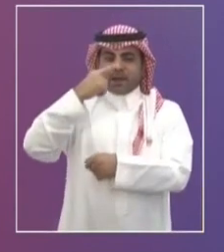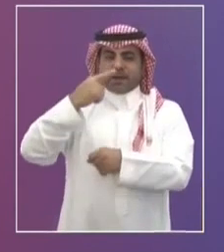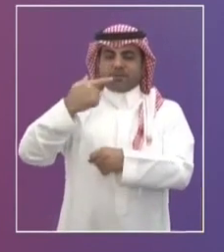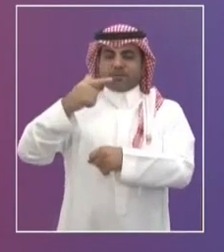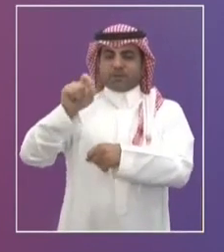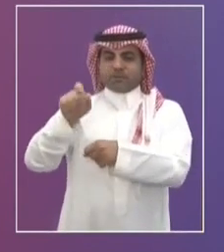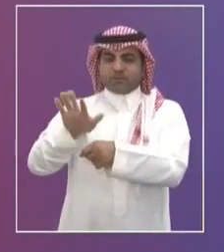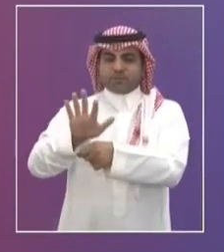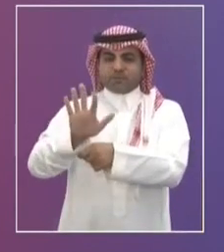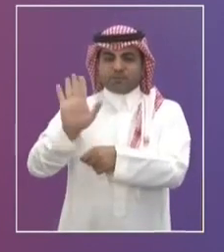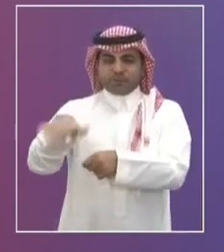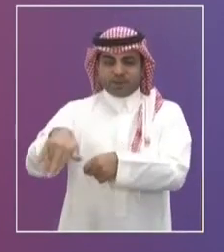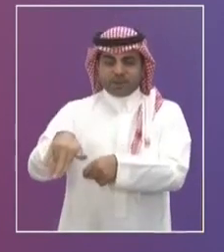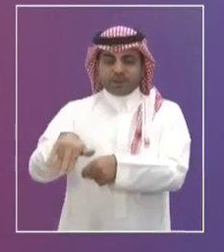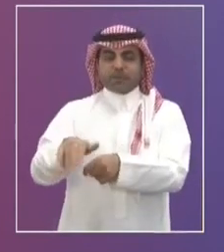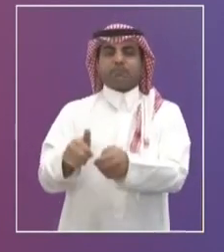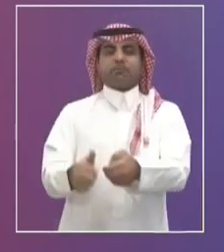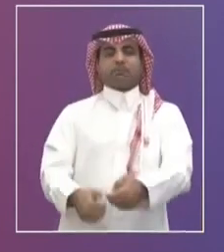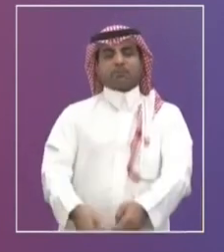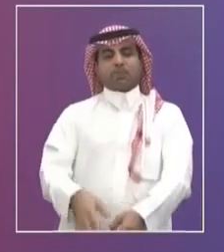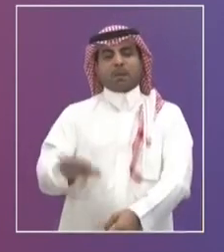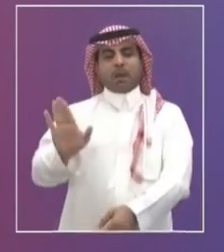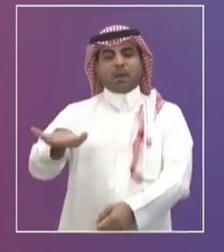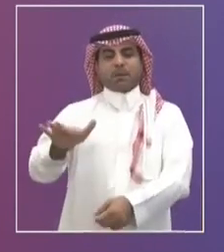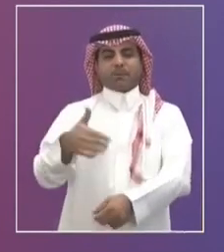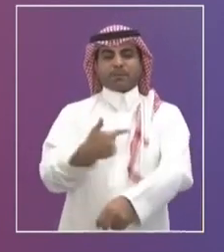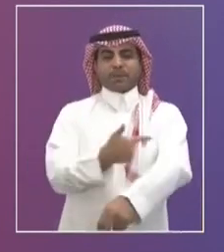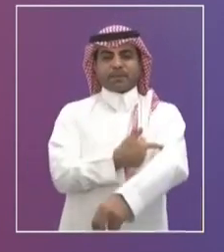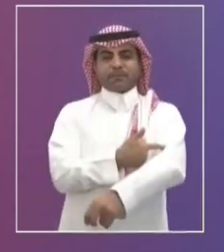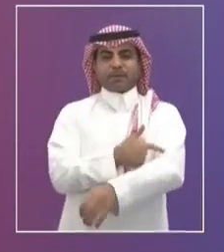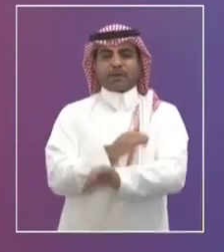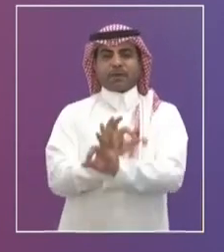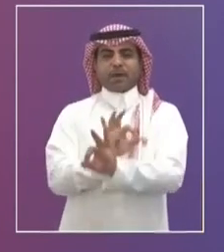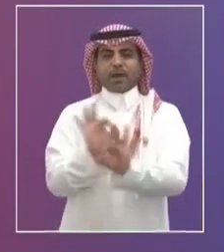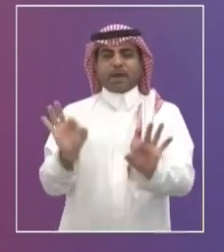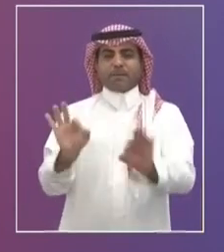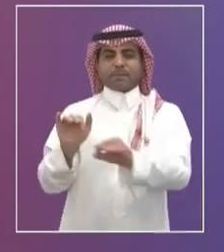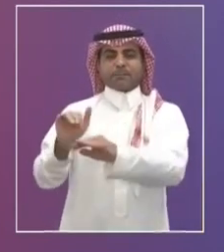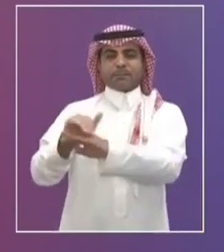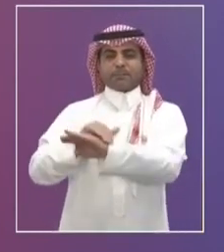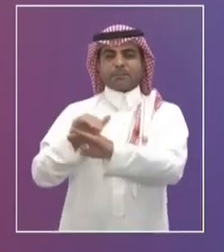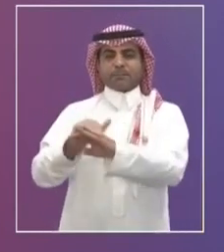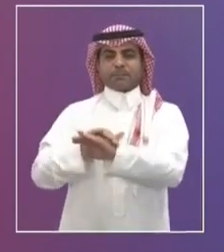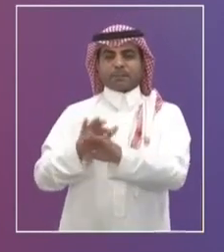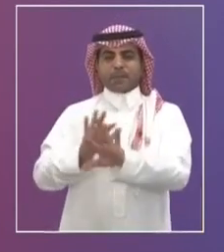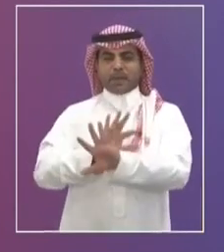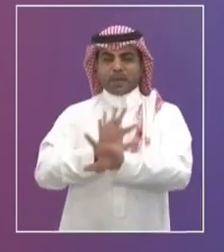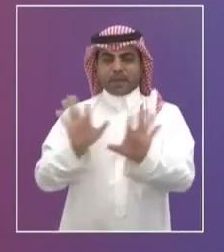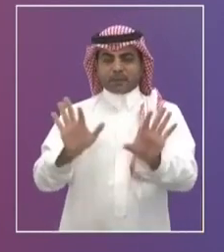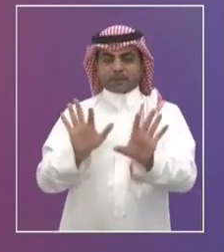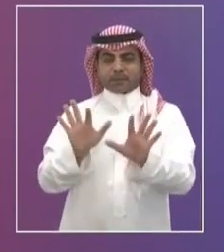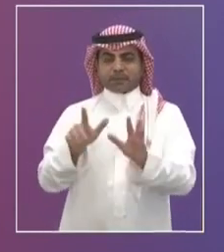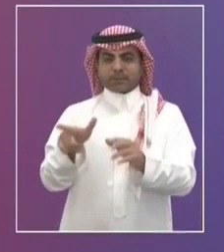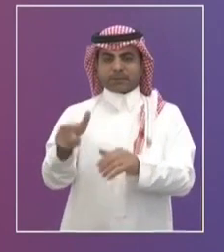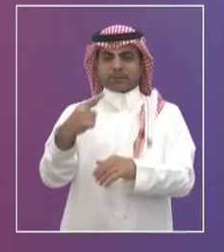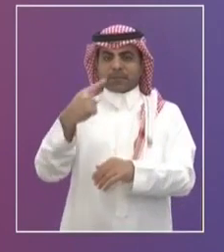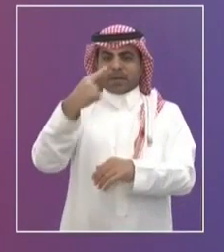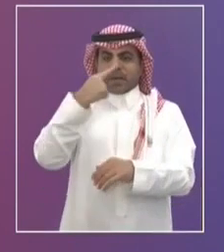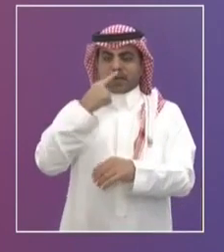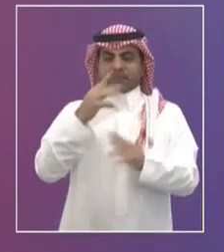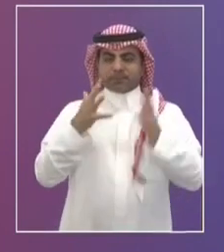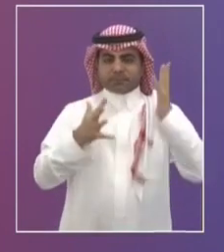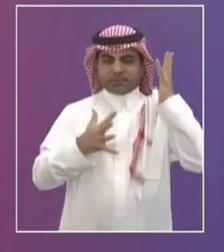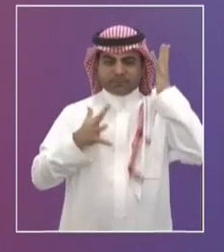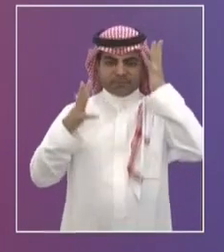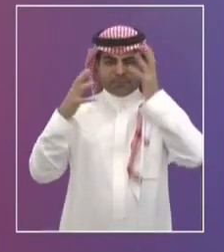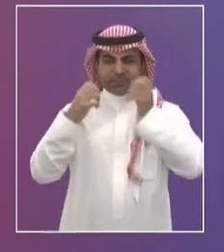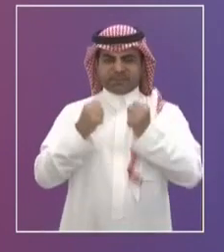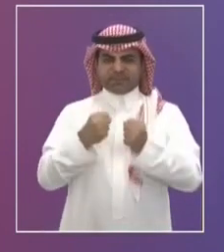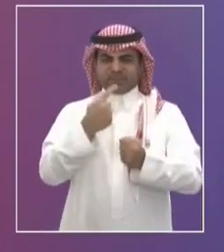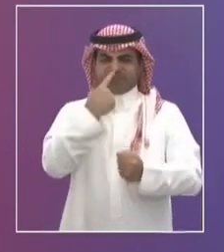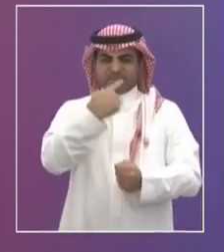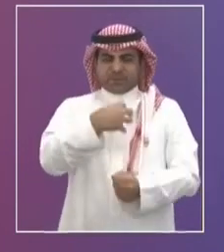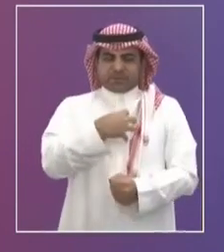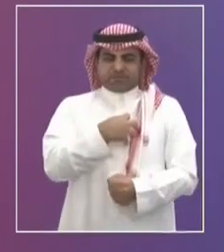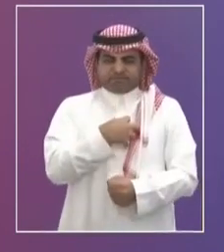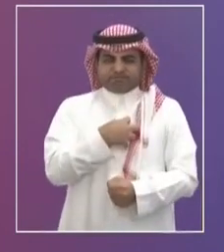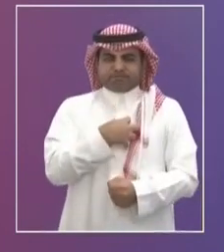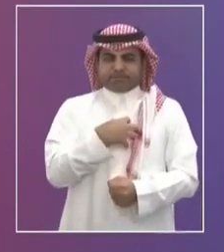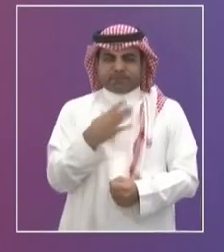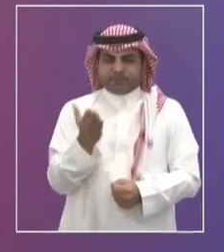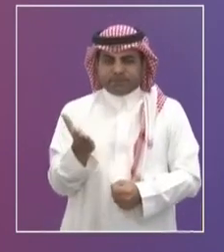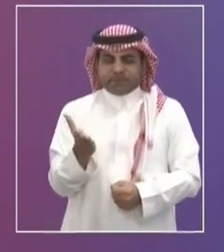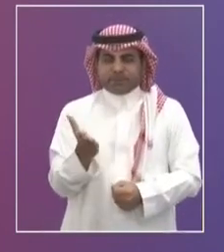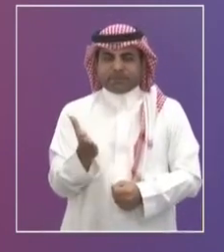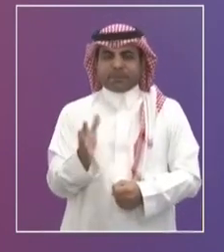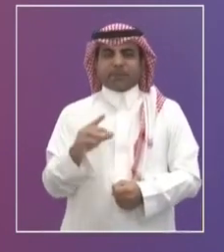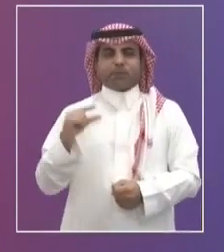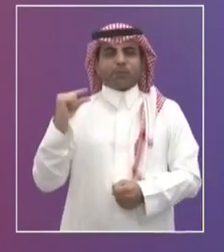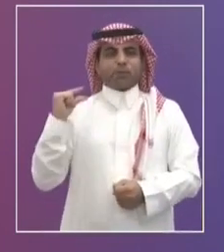الصحية كالمستشفيات، وهي من أهم الأماكن التي تقدم لهم الرعاية الصحية عندما تكون أوضاعهم الصحية تستلزم ذلك. الفريق الطبي ليس